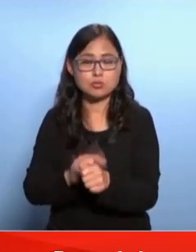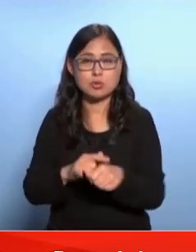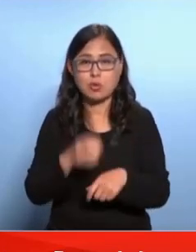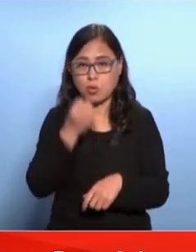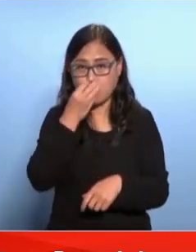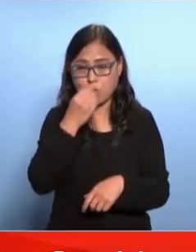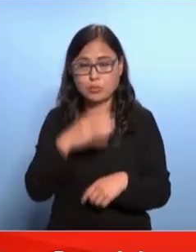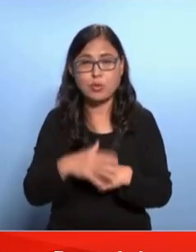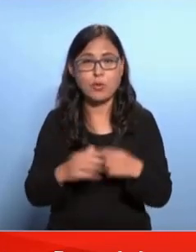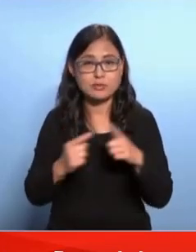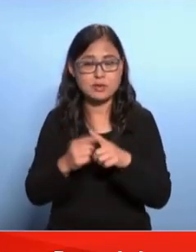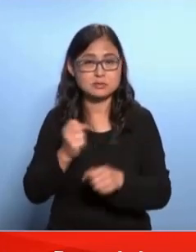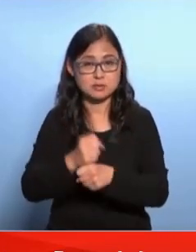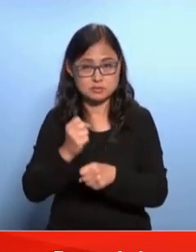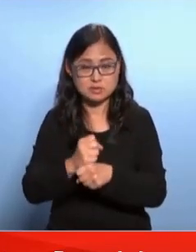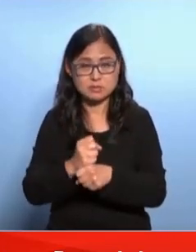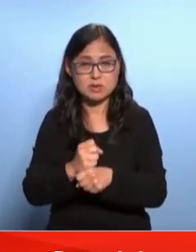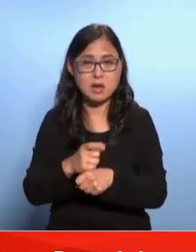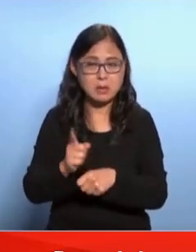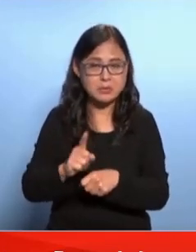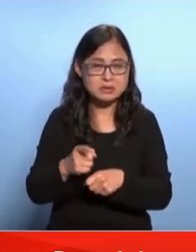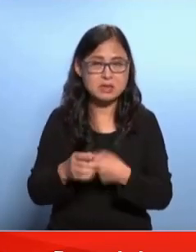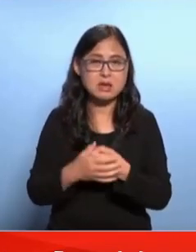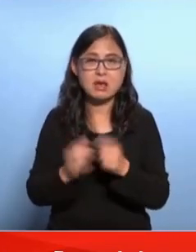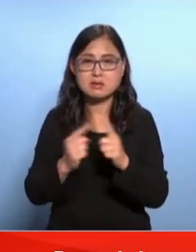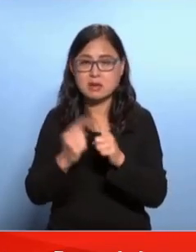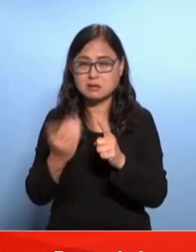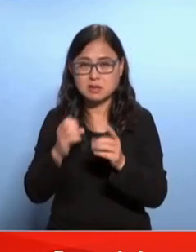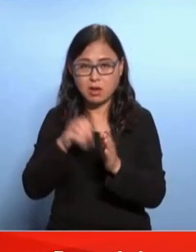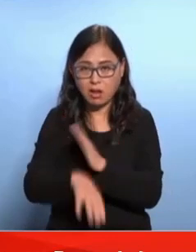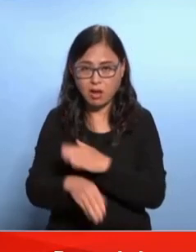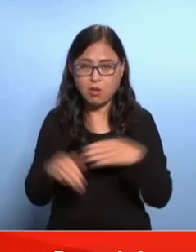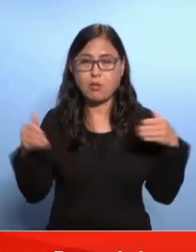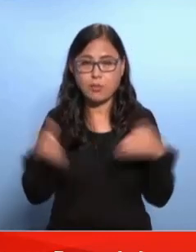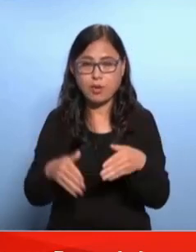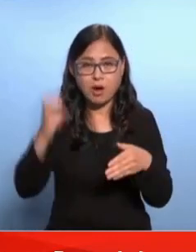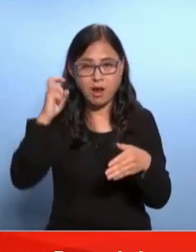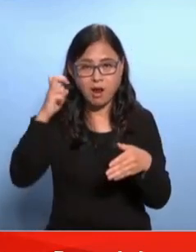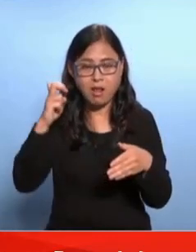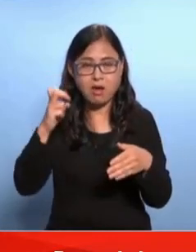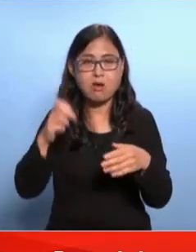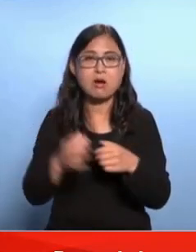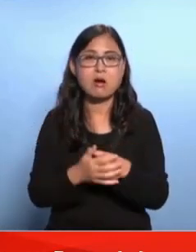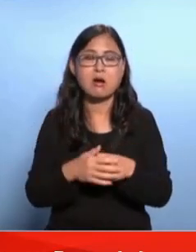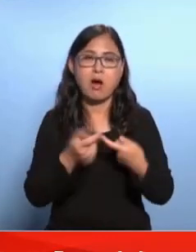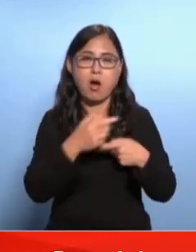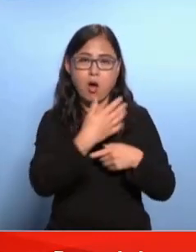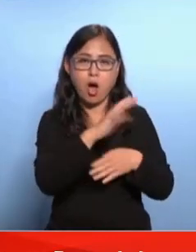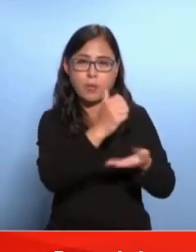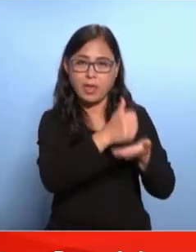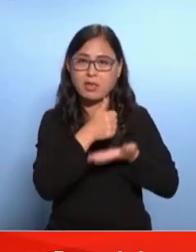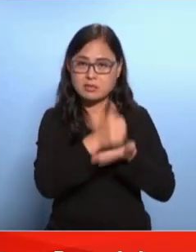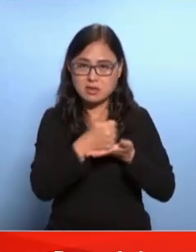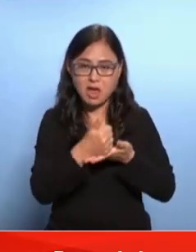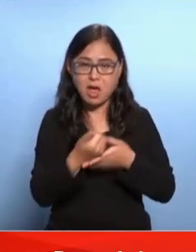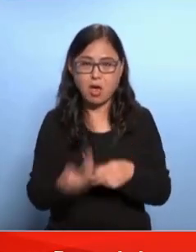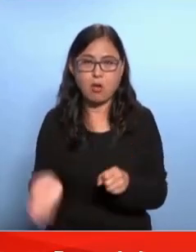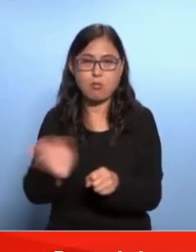面，針對一些明顯有短缺的行業，我們都會考慮，積極考慮需要輸入勞工去補充那